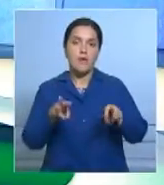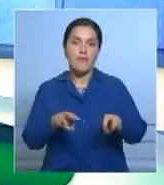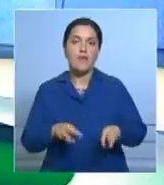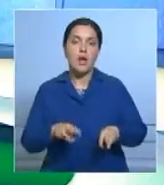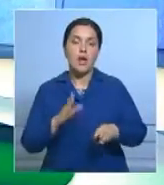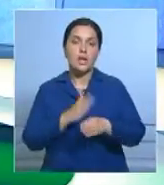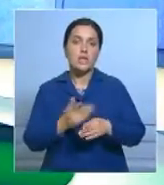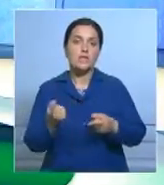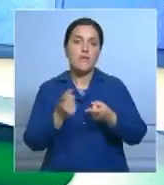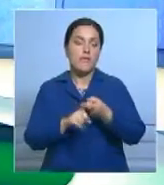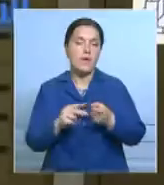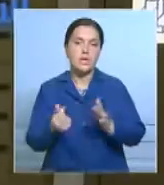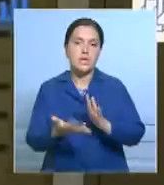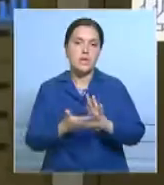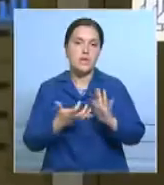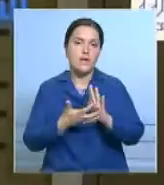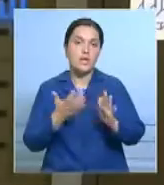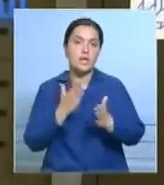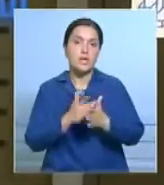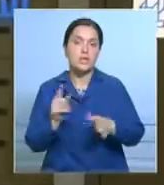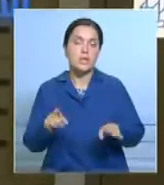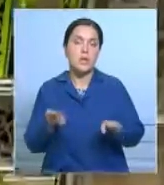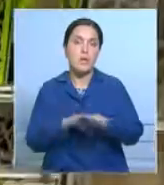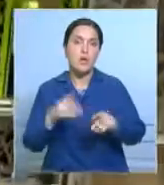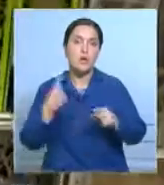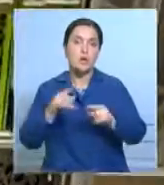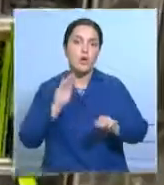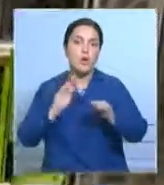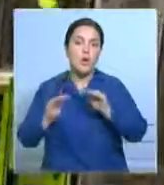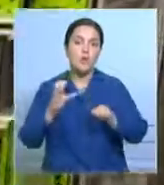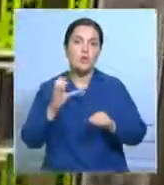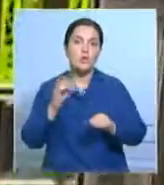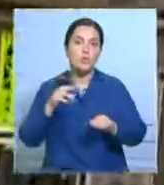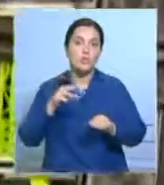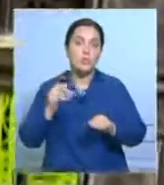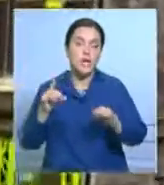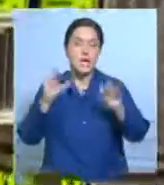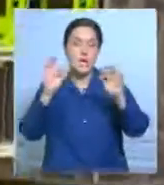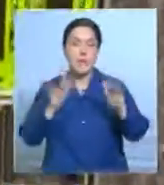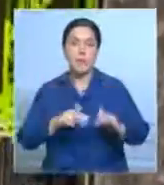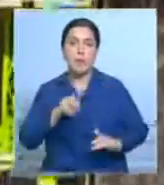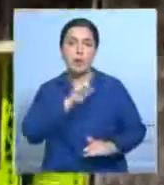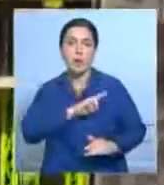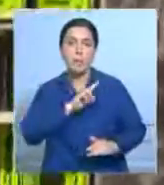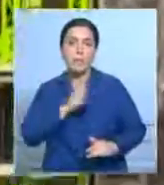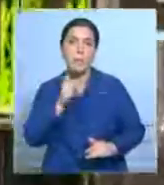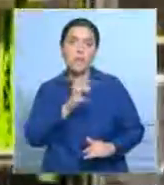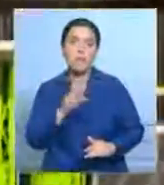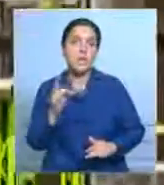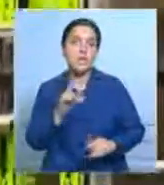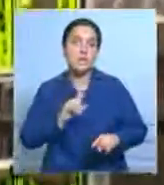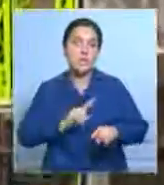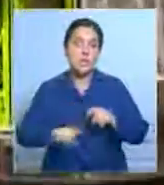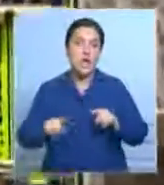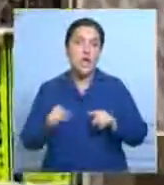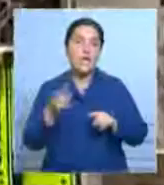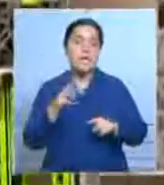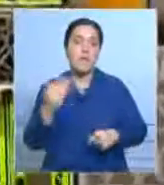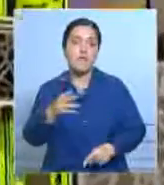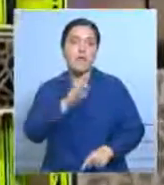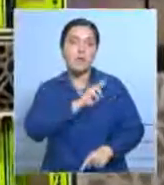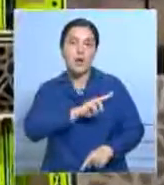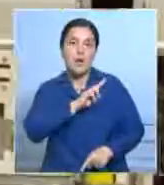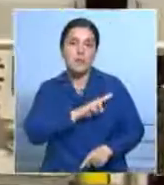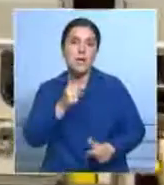в связи с нехваткой финансирования. По сравнению с другими устройствами, суперкомпьютер работает в миллион раз быстрее. Однако для его